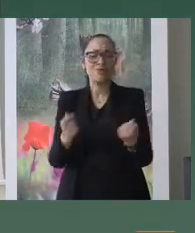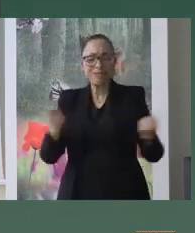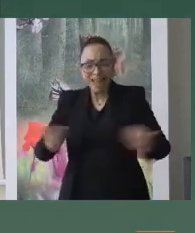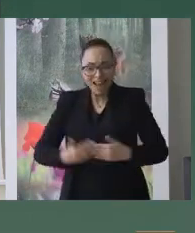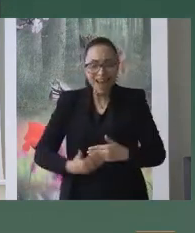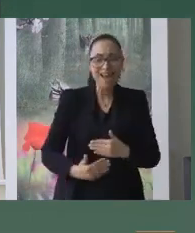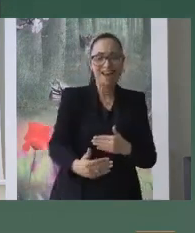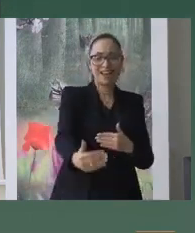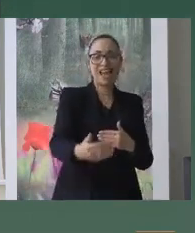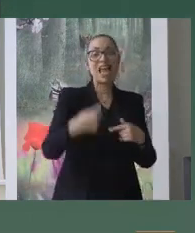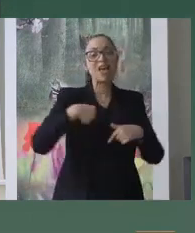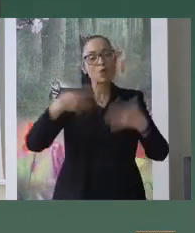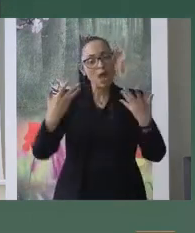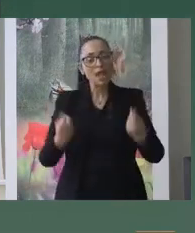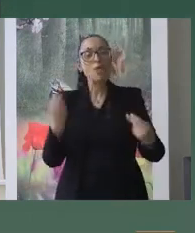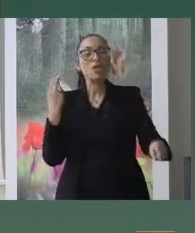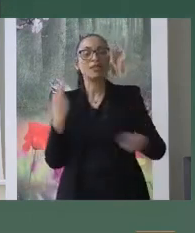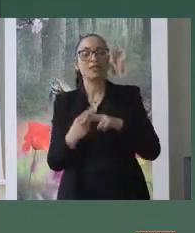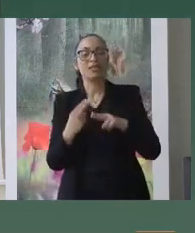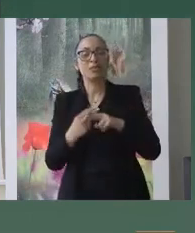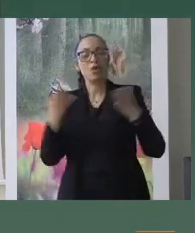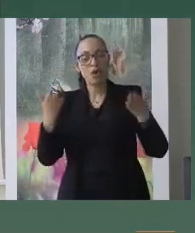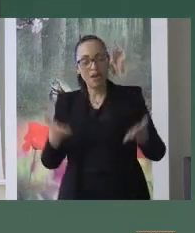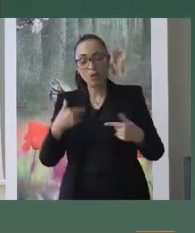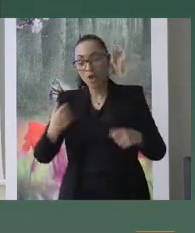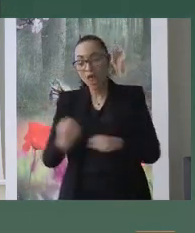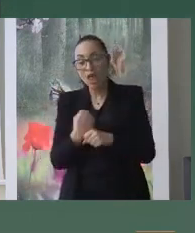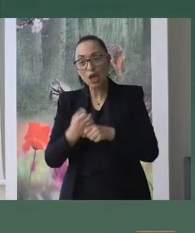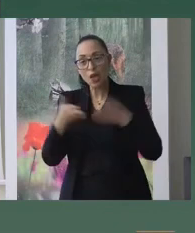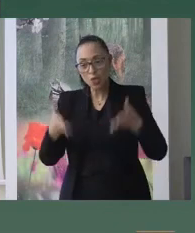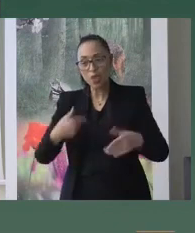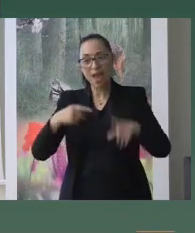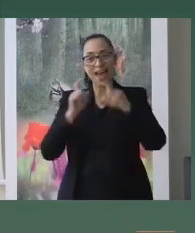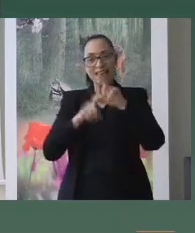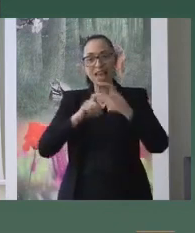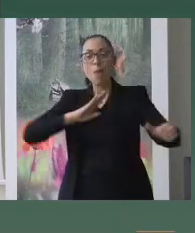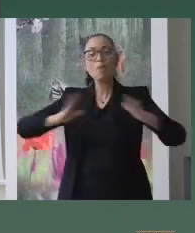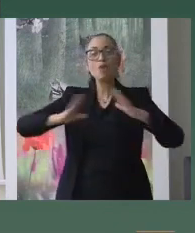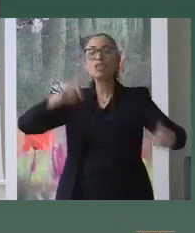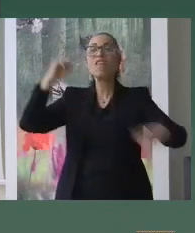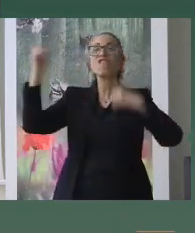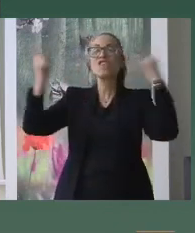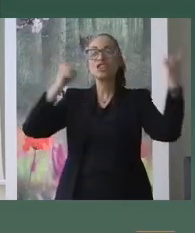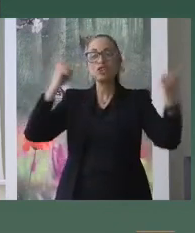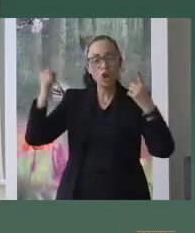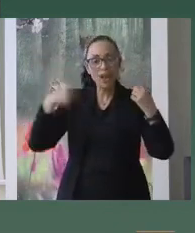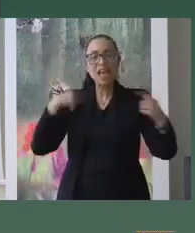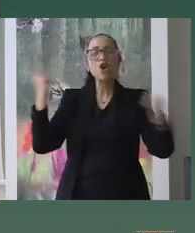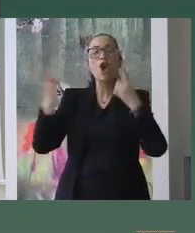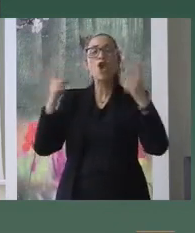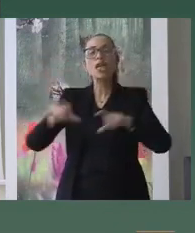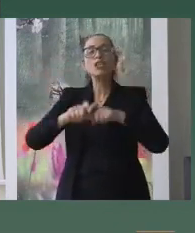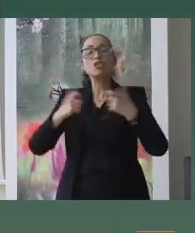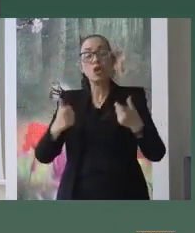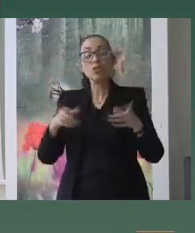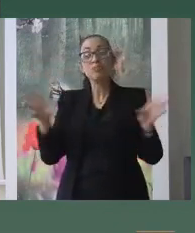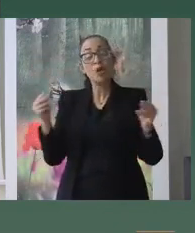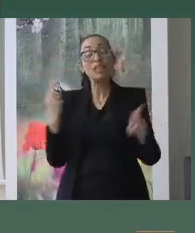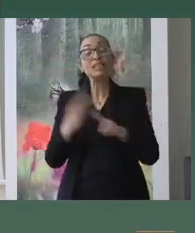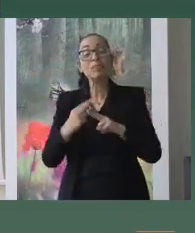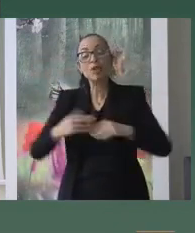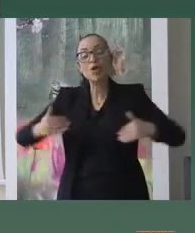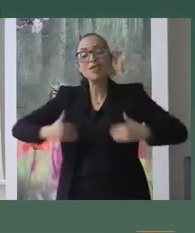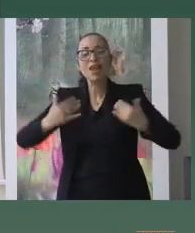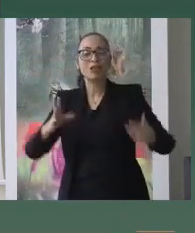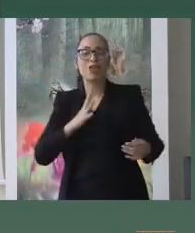πράγματα. Γι' αυτό έχει πολύ μεγάλη σημασία και γι' αυτό και η δουλειά που κάνει εδώ η Εταιρεία Προστασίας της Φύσης και τα Οικολογικά Σχολεία είναι πολύ σημαντική στις νεαρές ηλικίες.